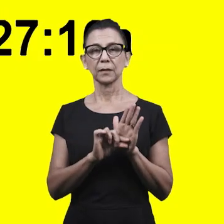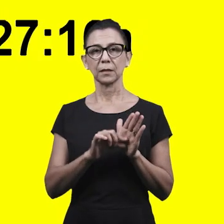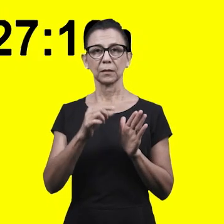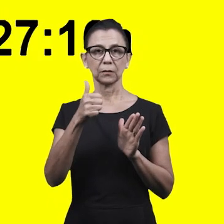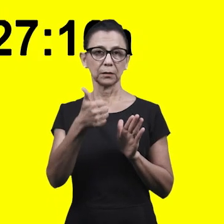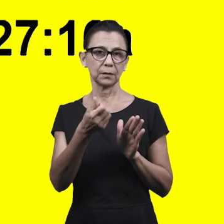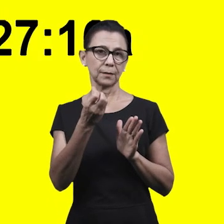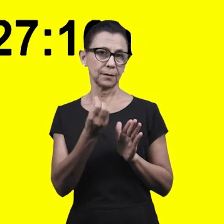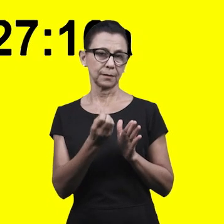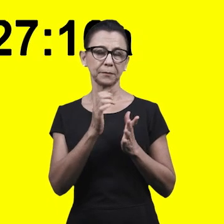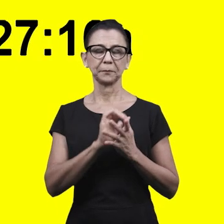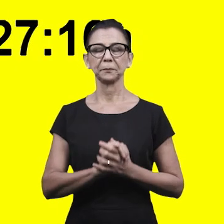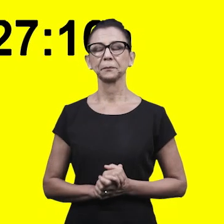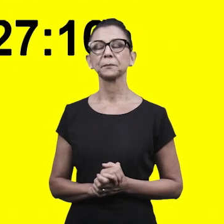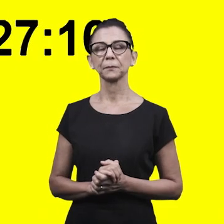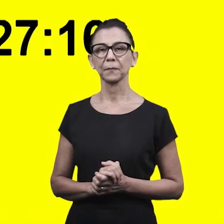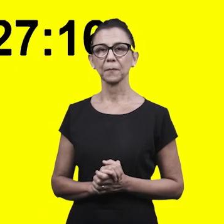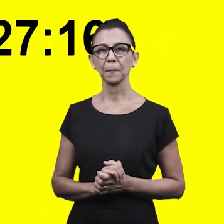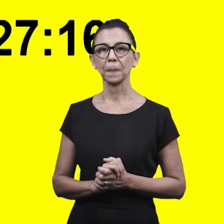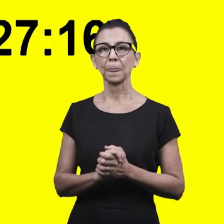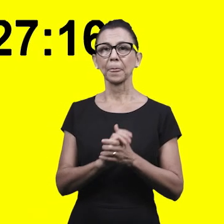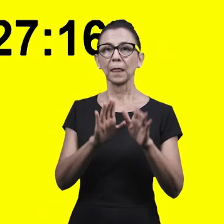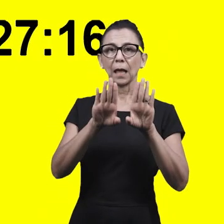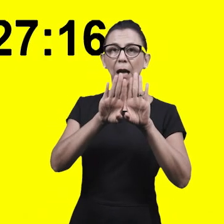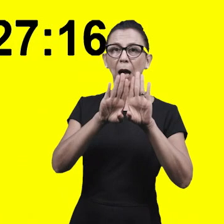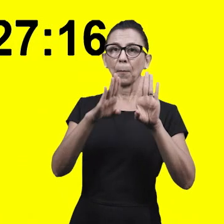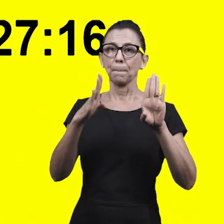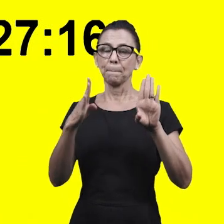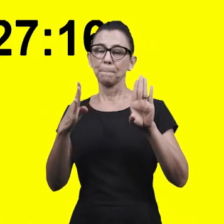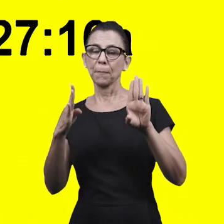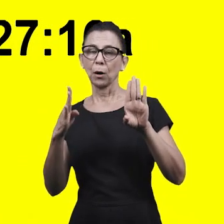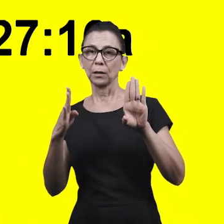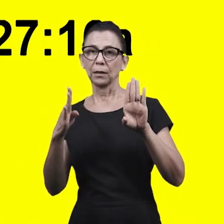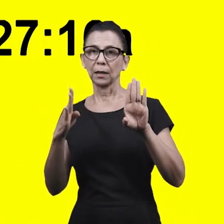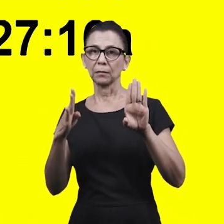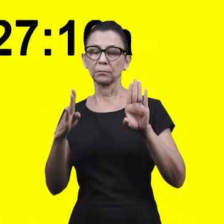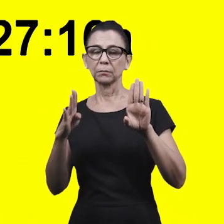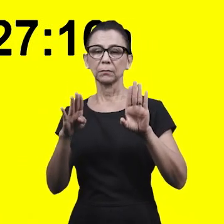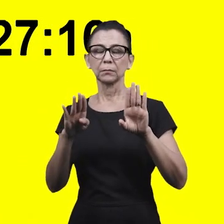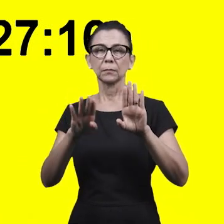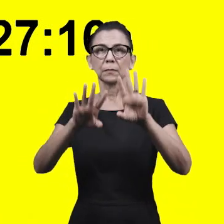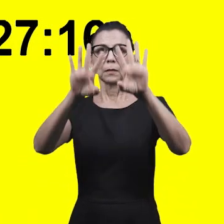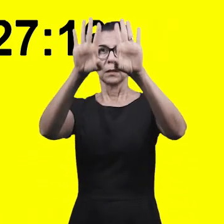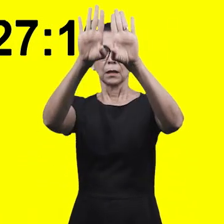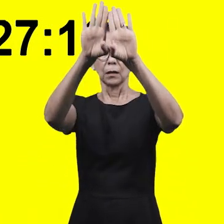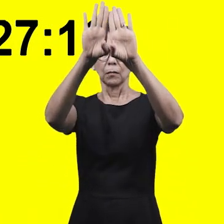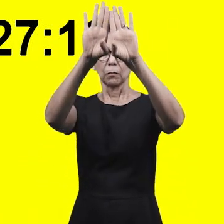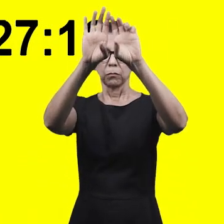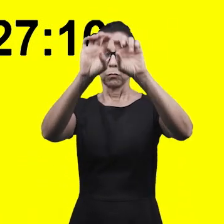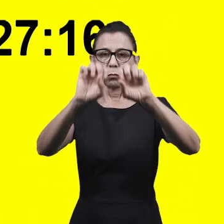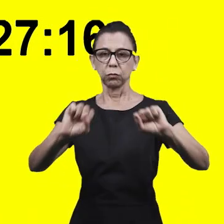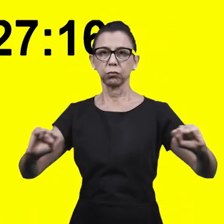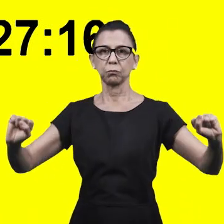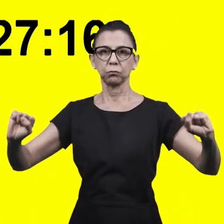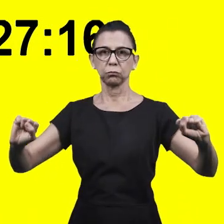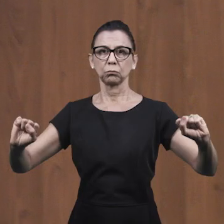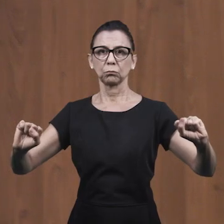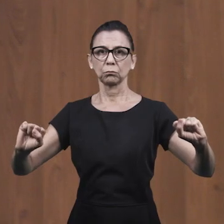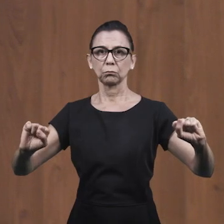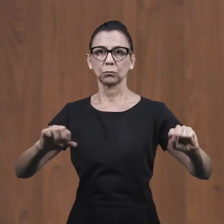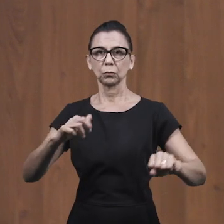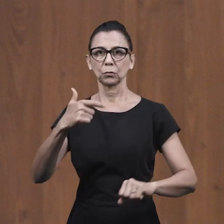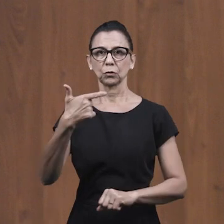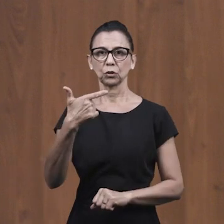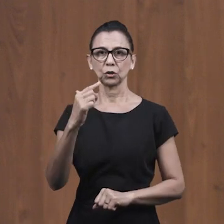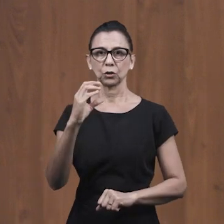27, verset 16. Et la porte de la cour, il y aura